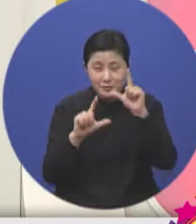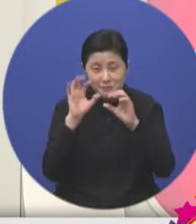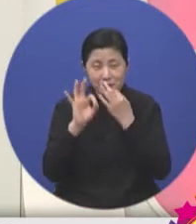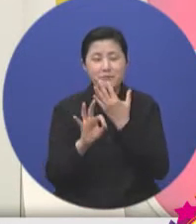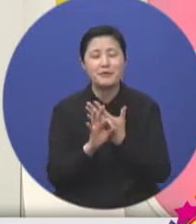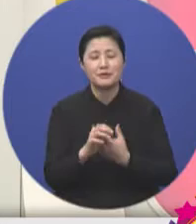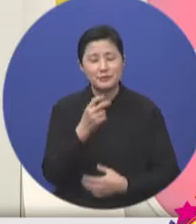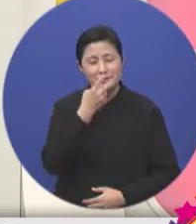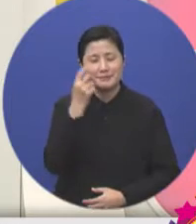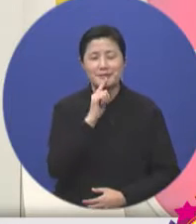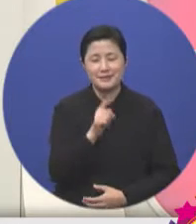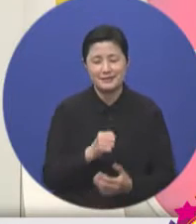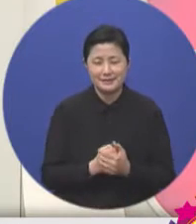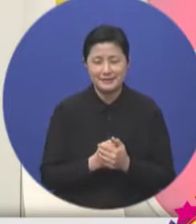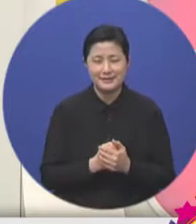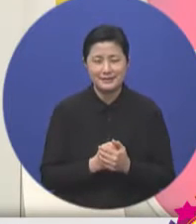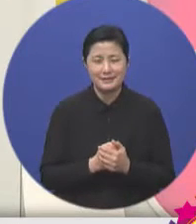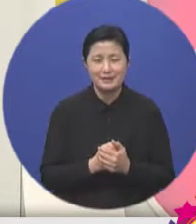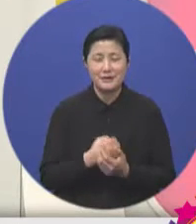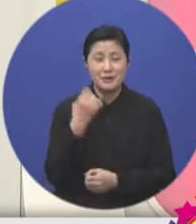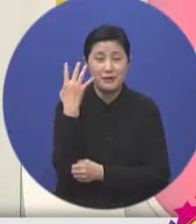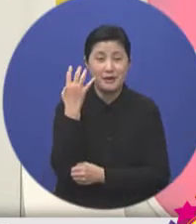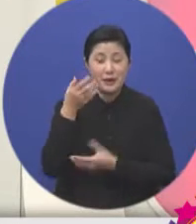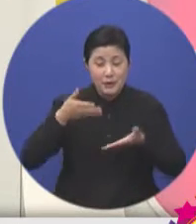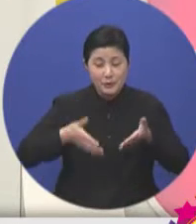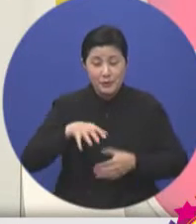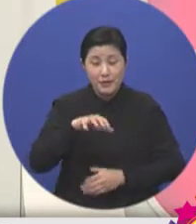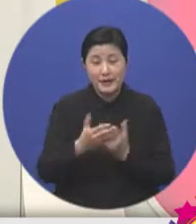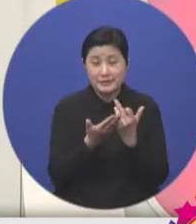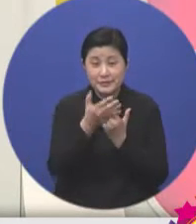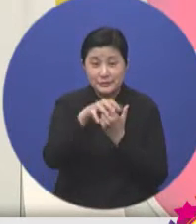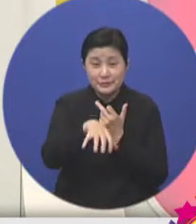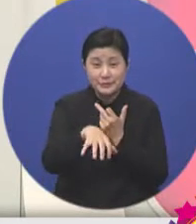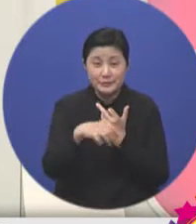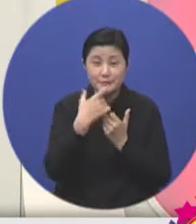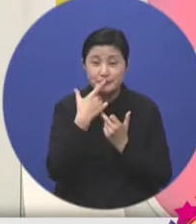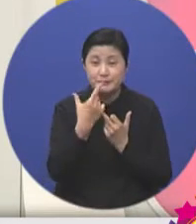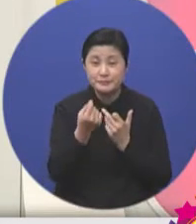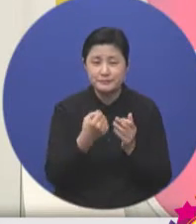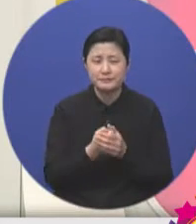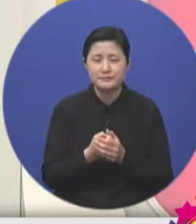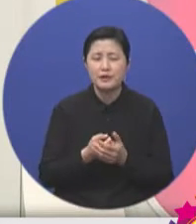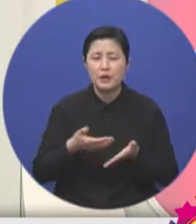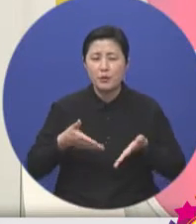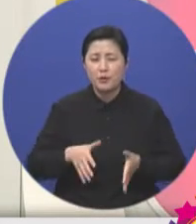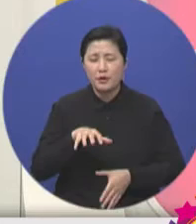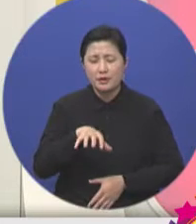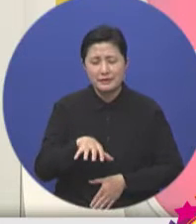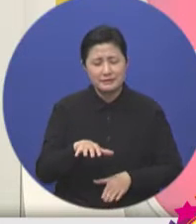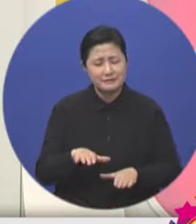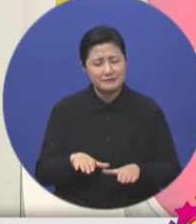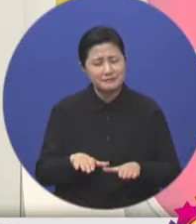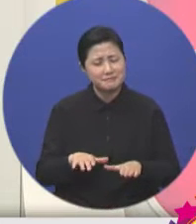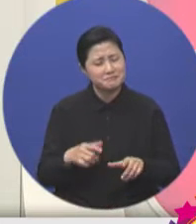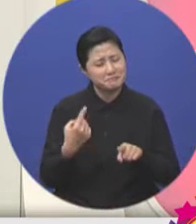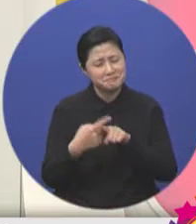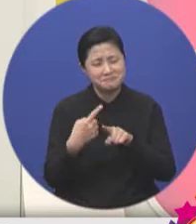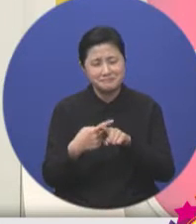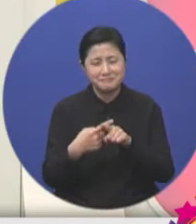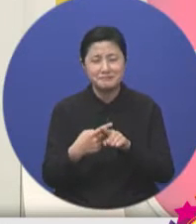말은 영리하고. 예, 원래 고향이 제주도신가 봐요. 고향이 제주도나 마찬가지지요. 뭐 여기